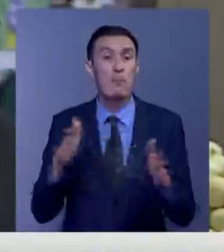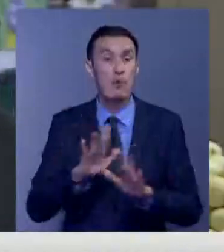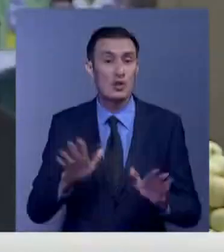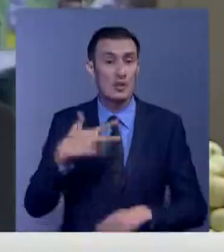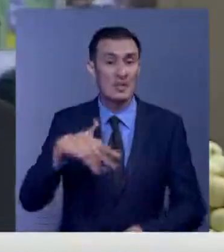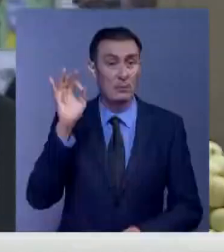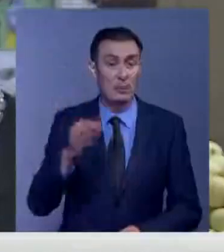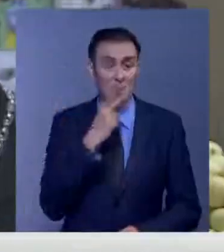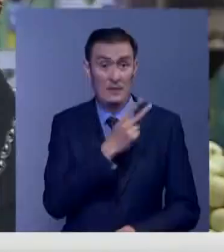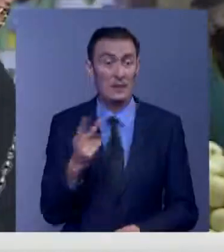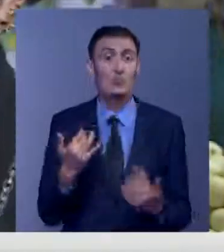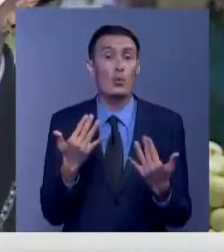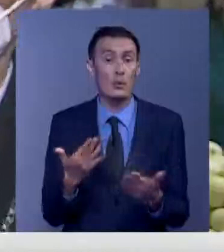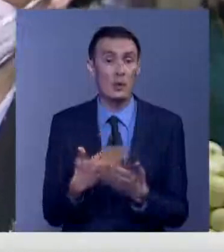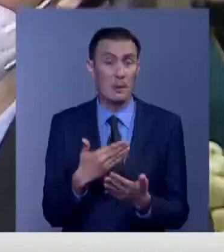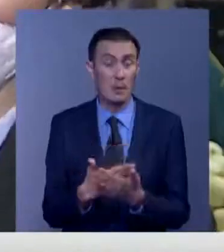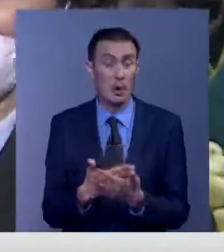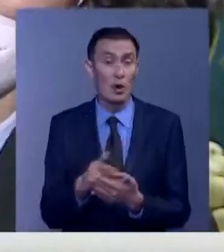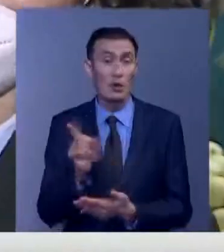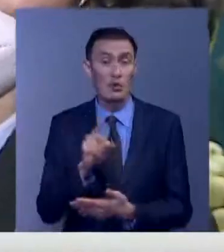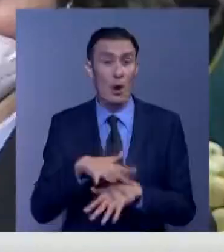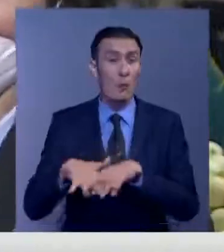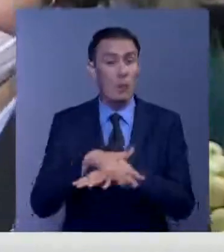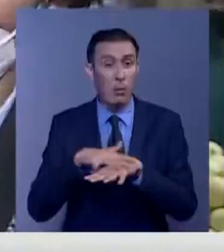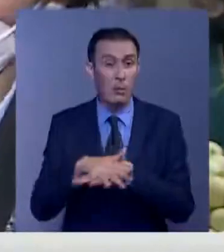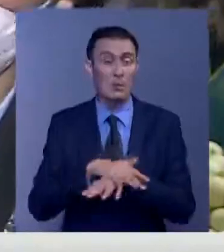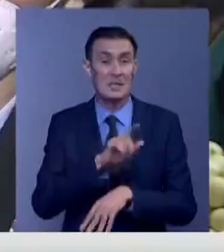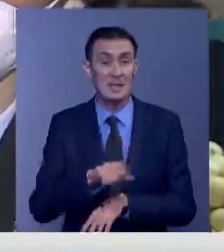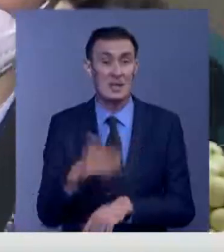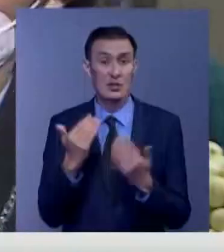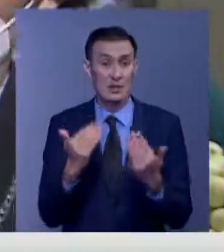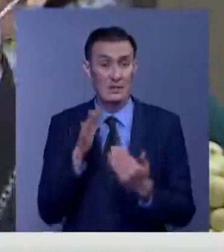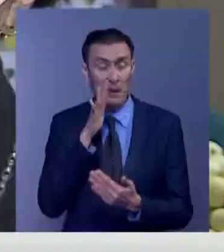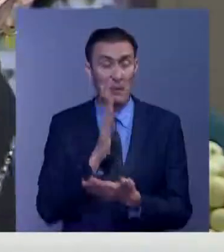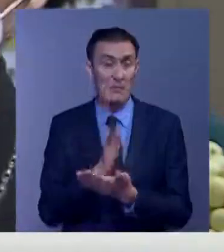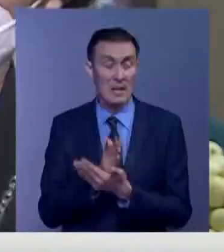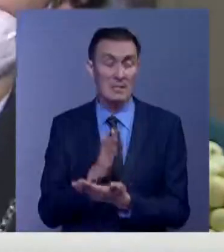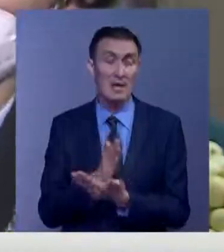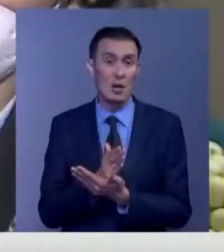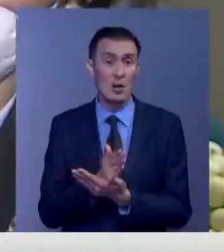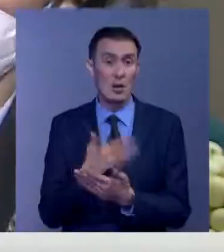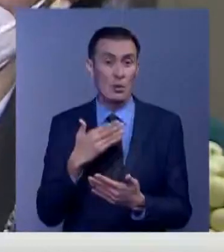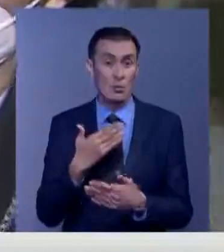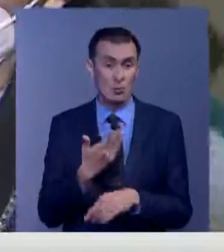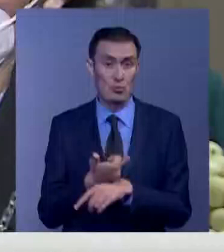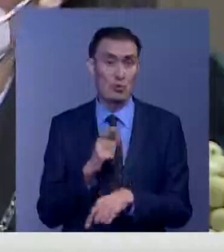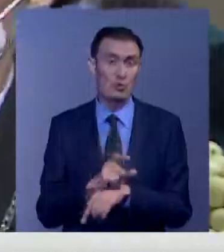30%. Однако мы видим наглядную картину, что плотность в данный момент составляет